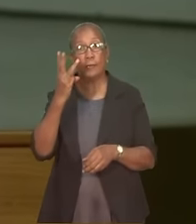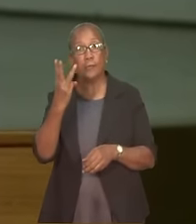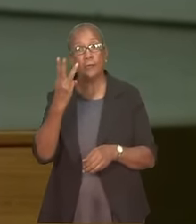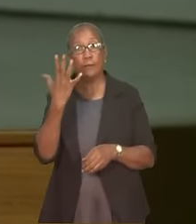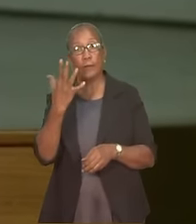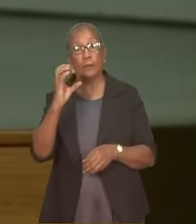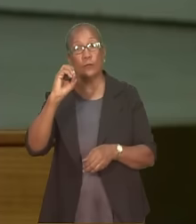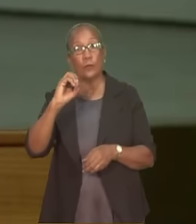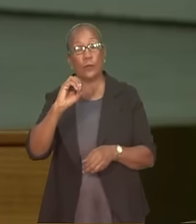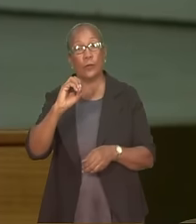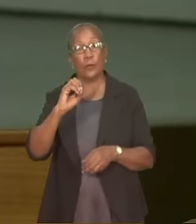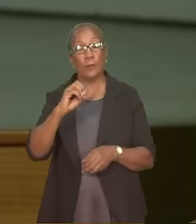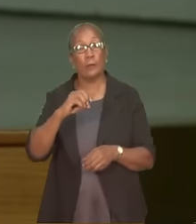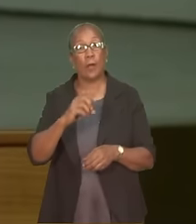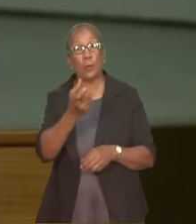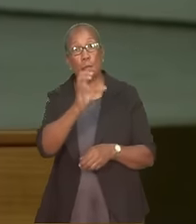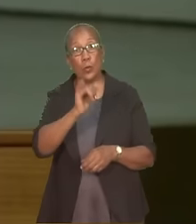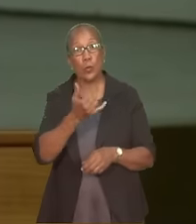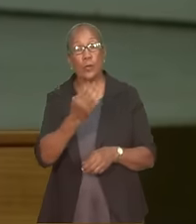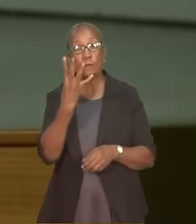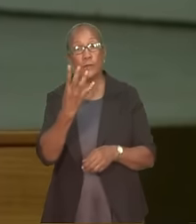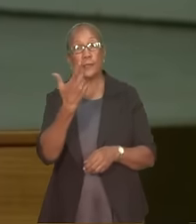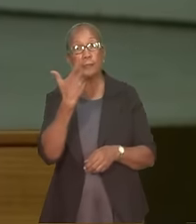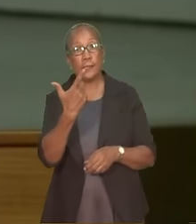471350. Ik herhaal dit nummer.